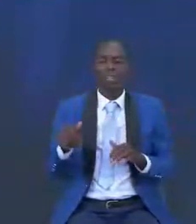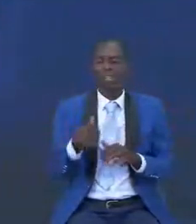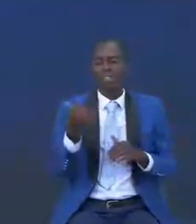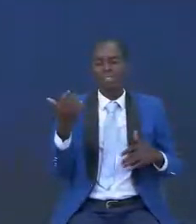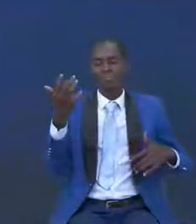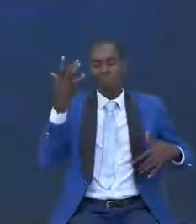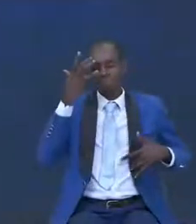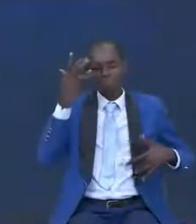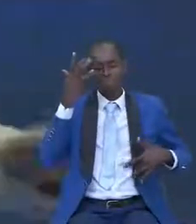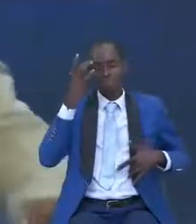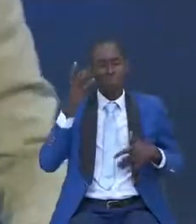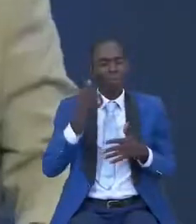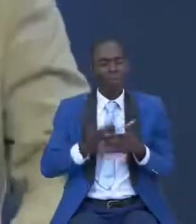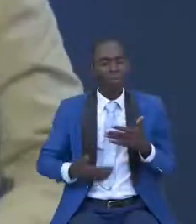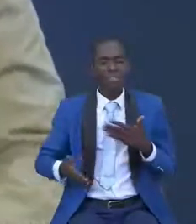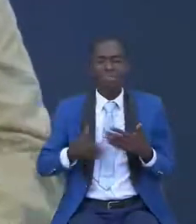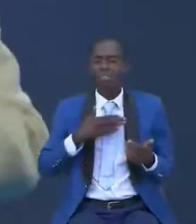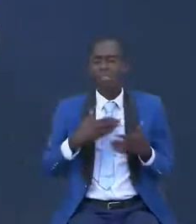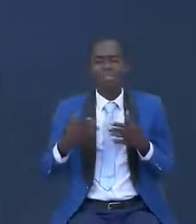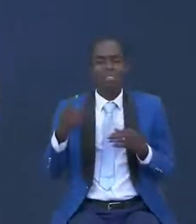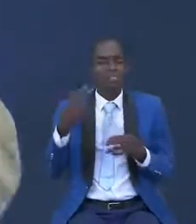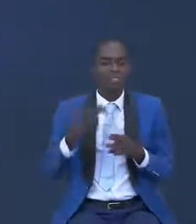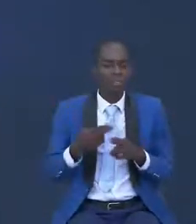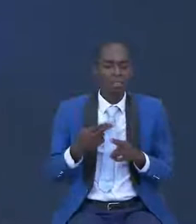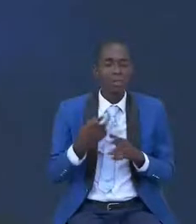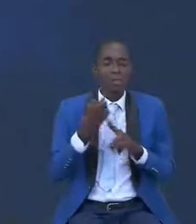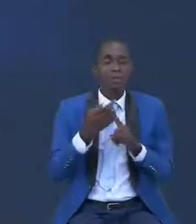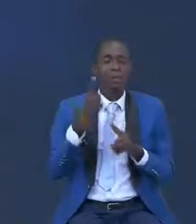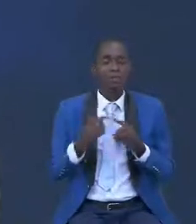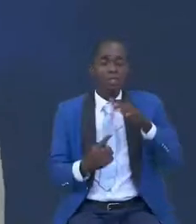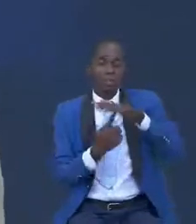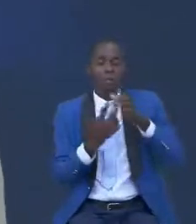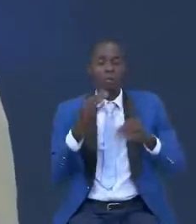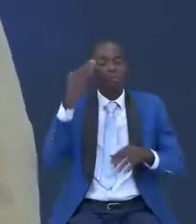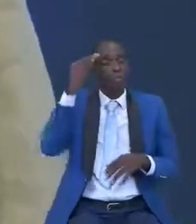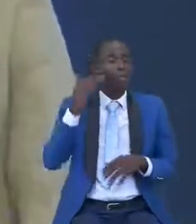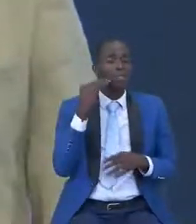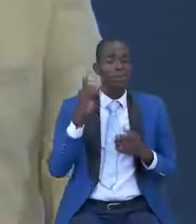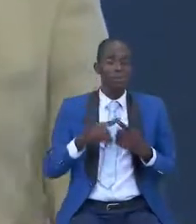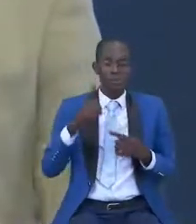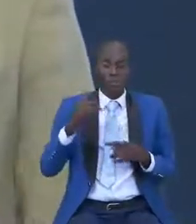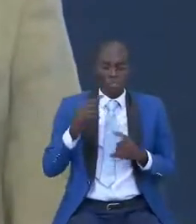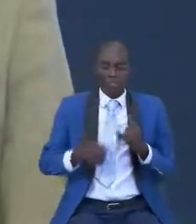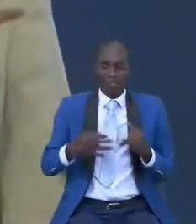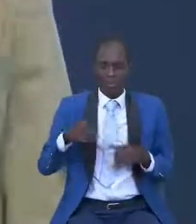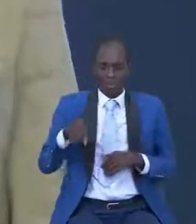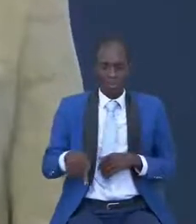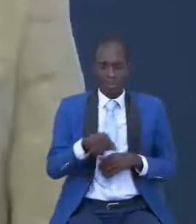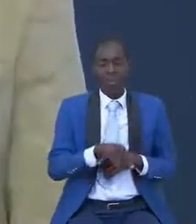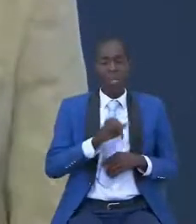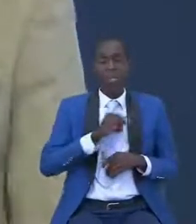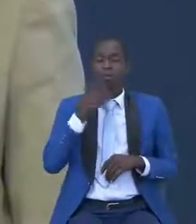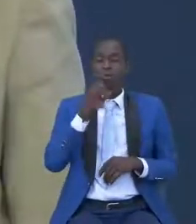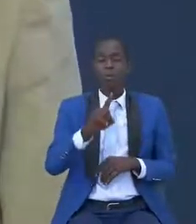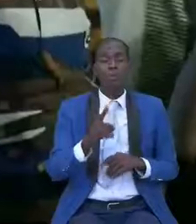Que toute maladie, toute infirmité, quel que soit le nom, de la tête jusqu'à la plante